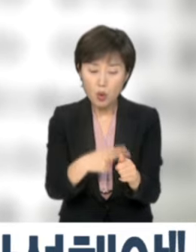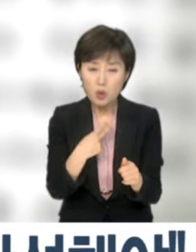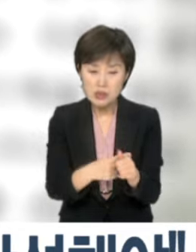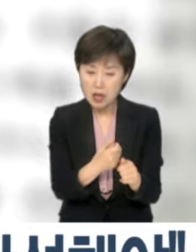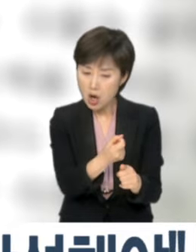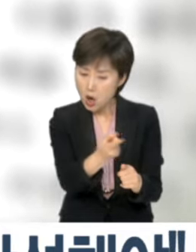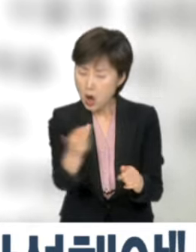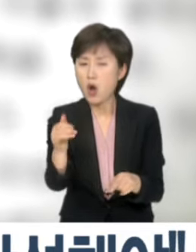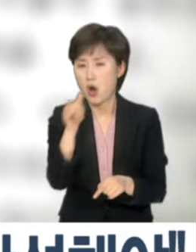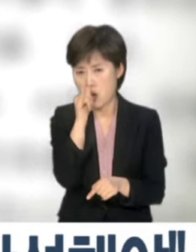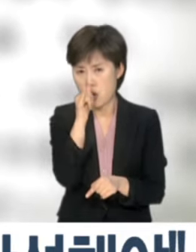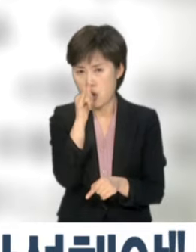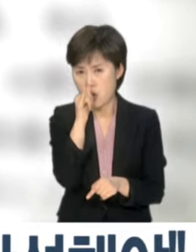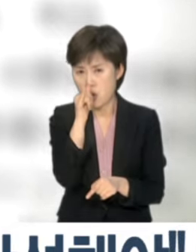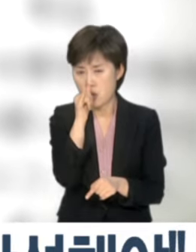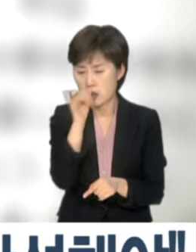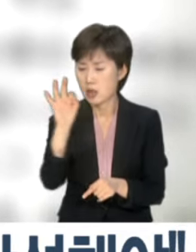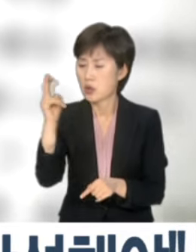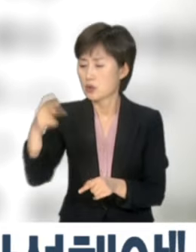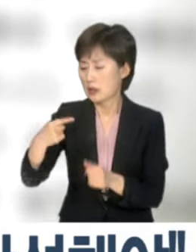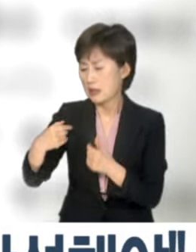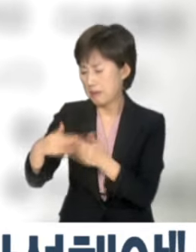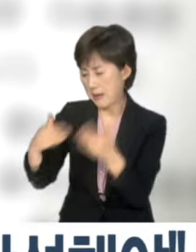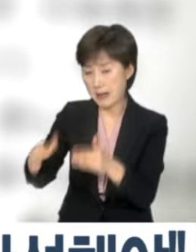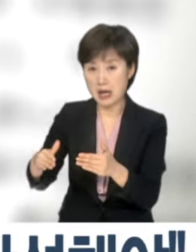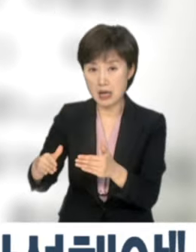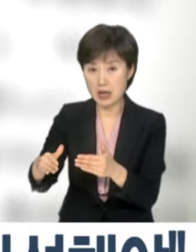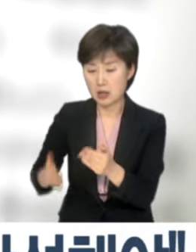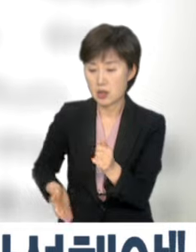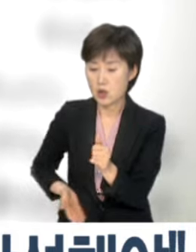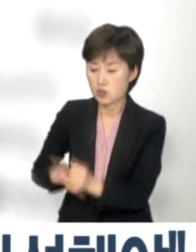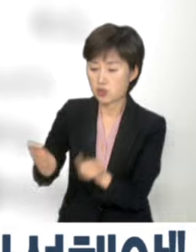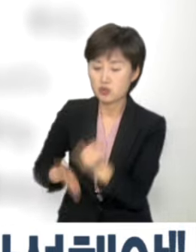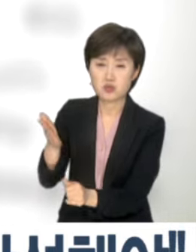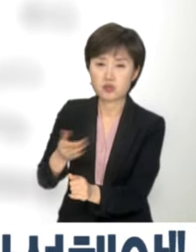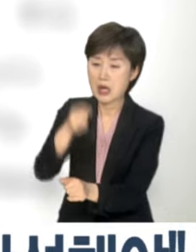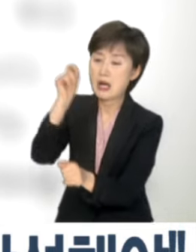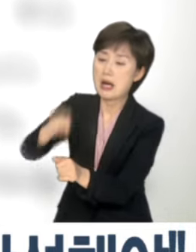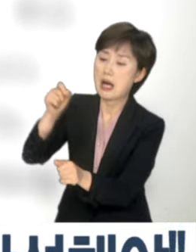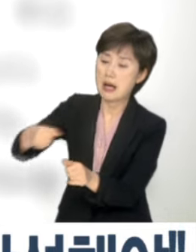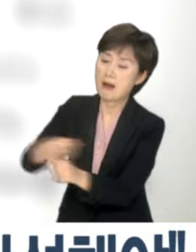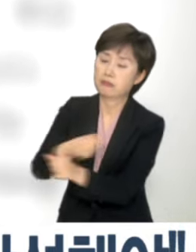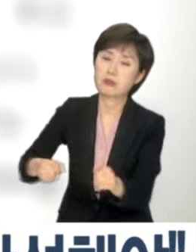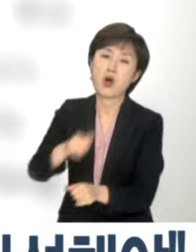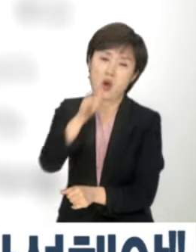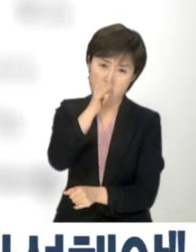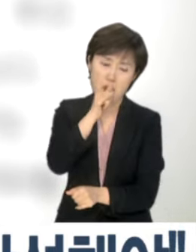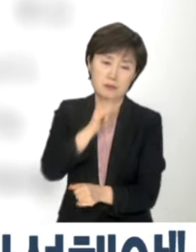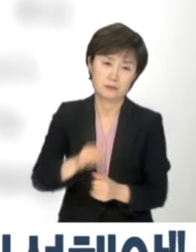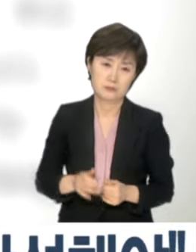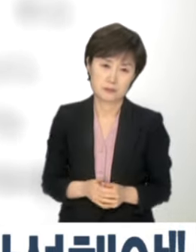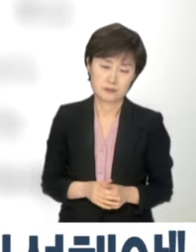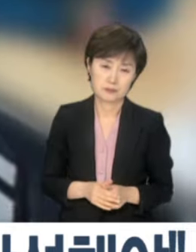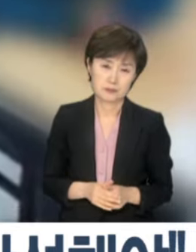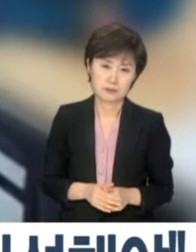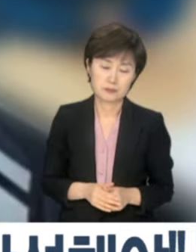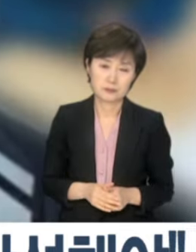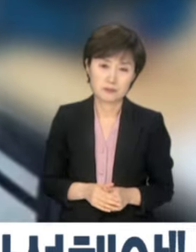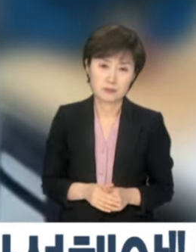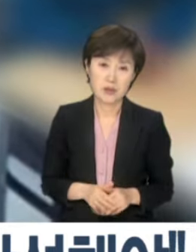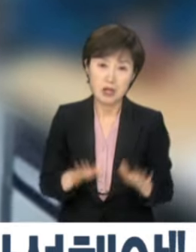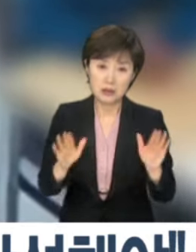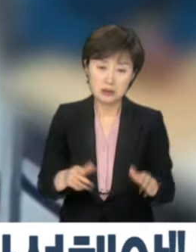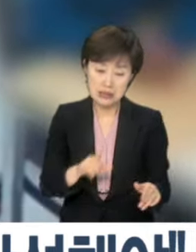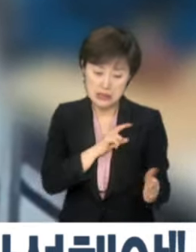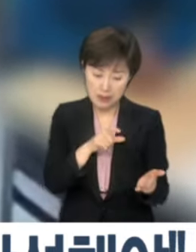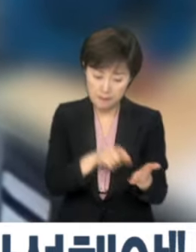특정하면서 아동에게 욕설과 부적절한 신체접촉 등 학대를 저질러 왔다는 주장이 담겼습니다